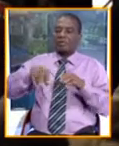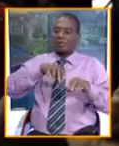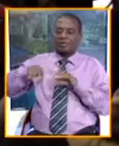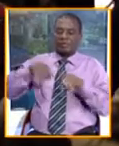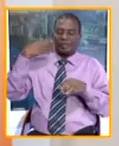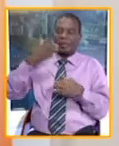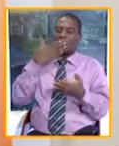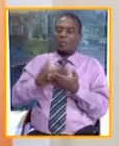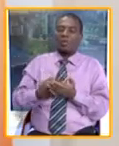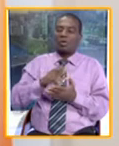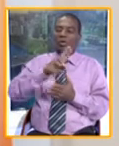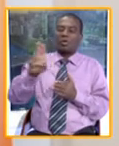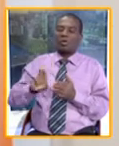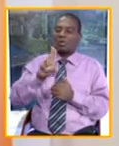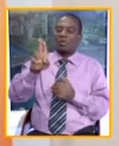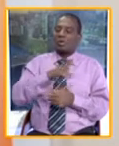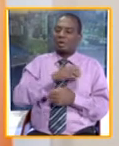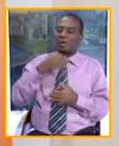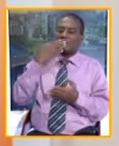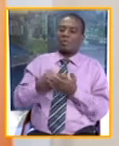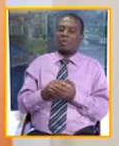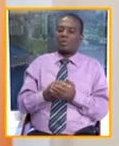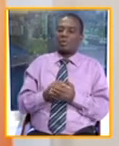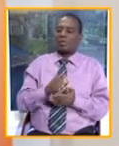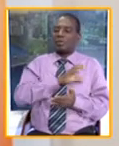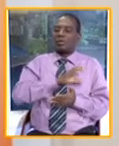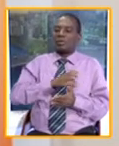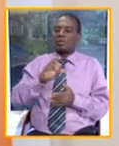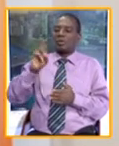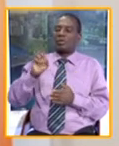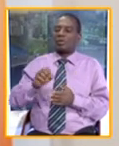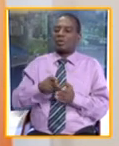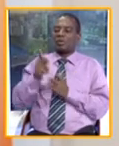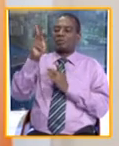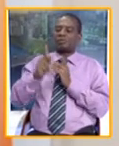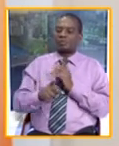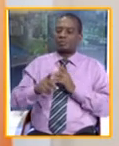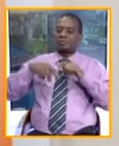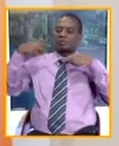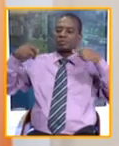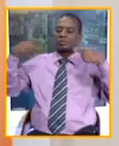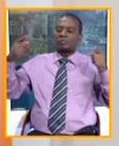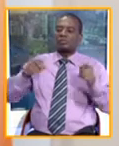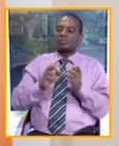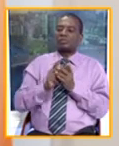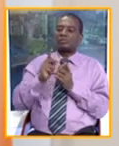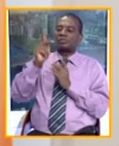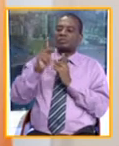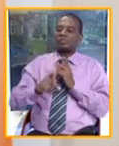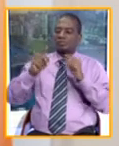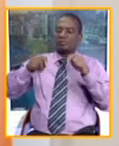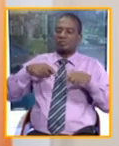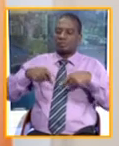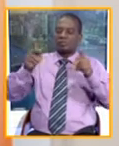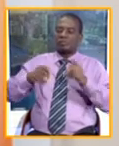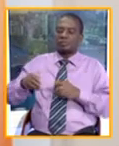mises à votre disposition. Et la bonne conduite de vos projets, la réussite donc de vos projets, devrait permettre